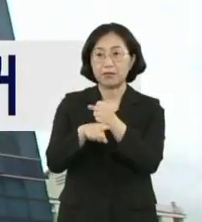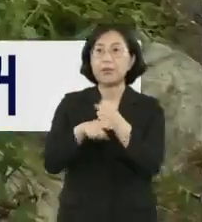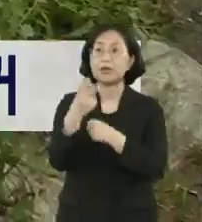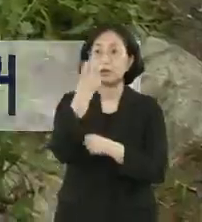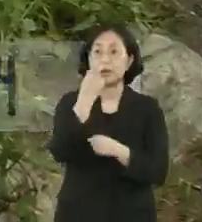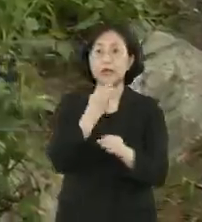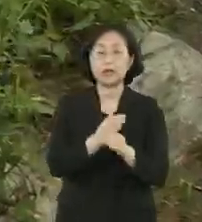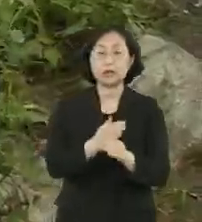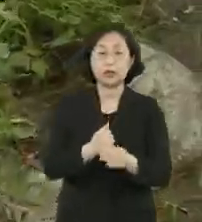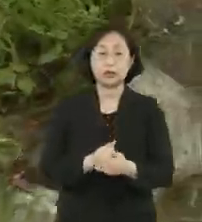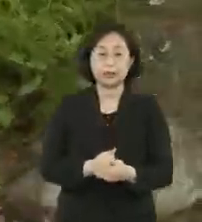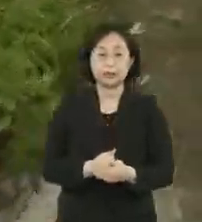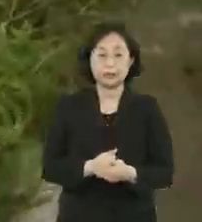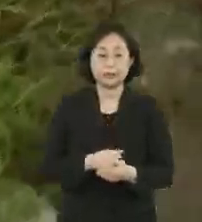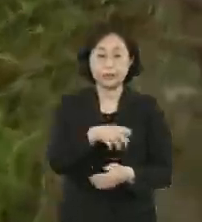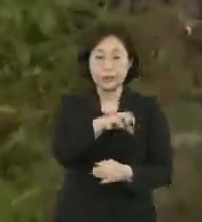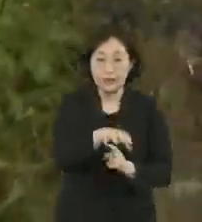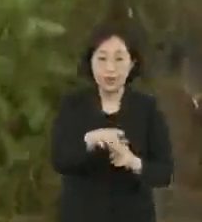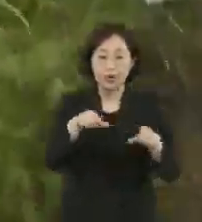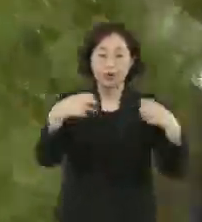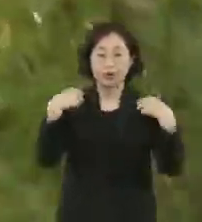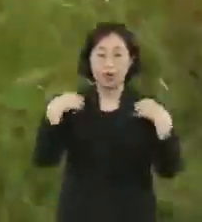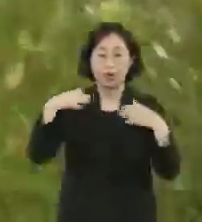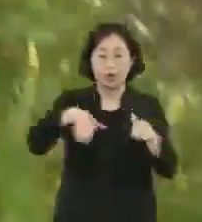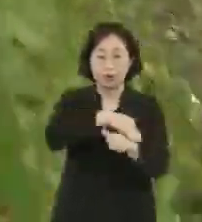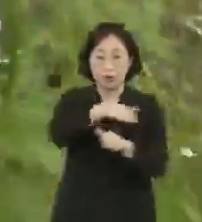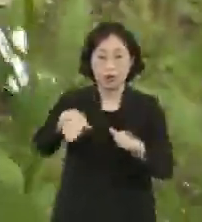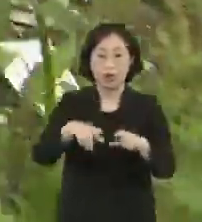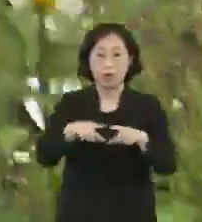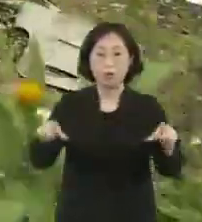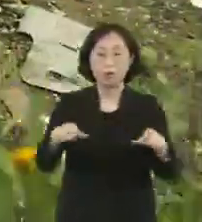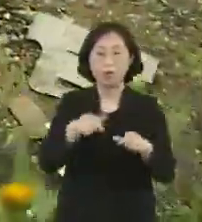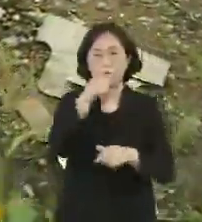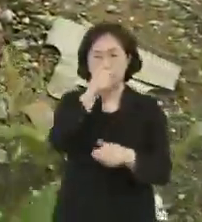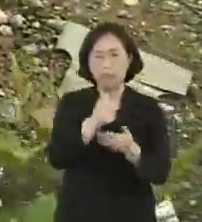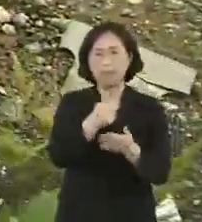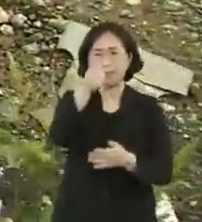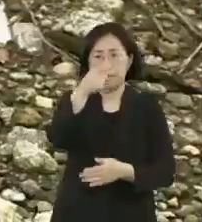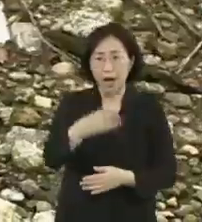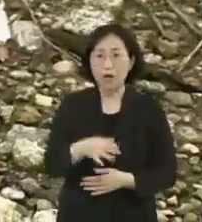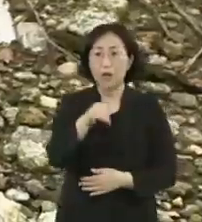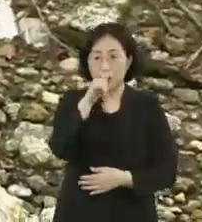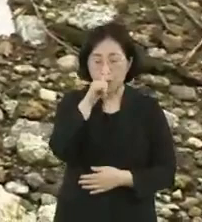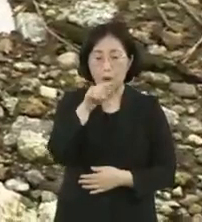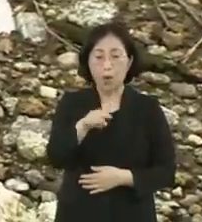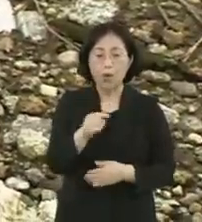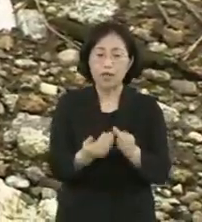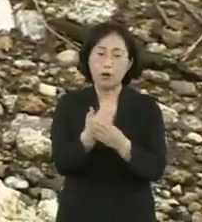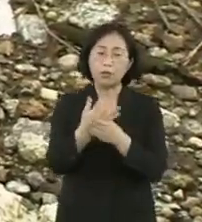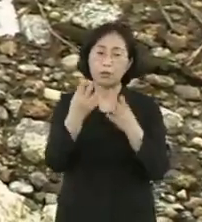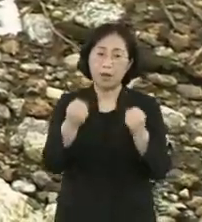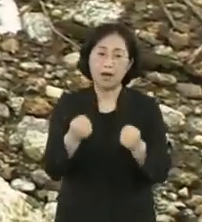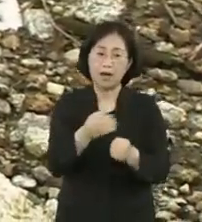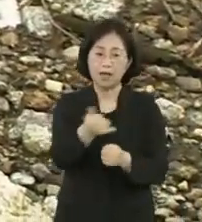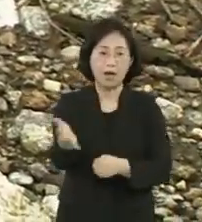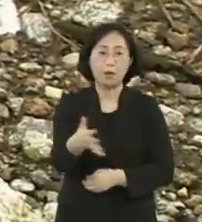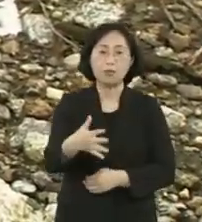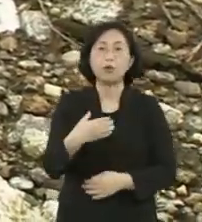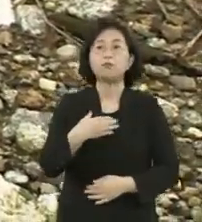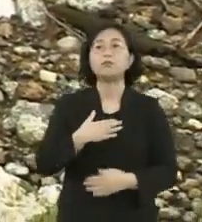있습니다. 범행 현장인 옛 군청사 주변은 평상시 우범지대로 인적이 드물어 주민들이 불안해하던